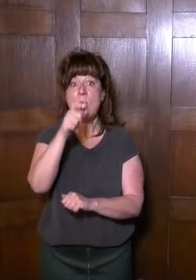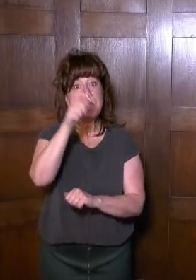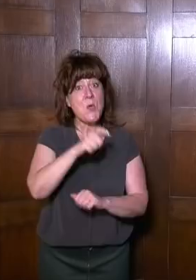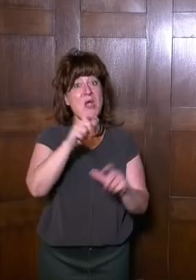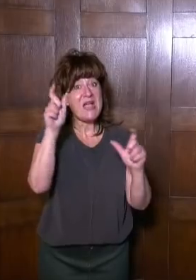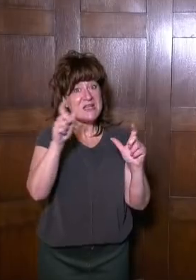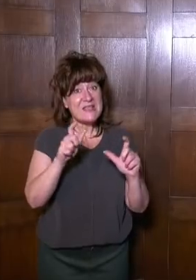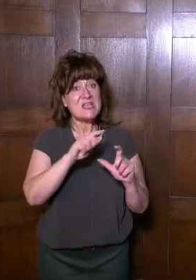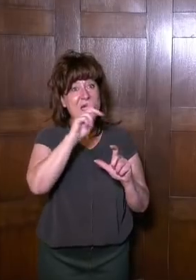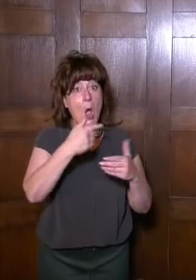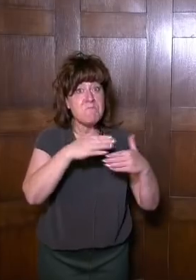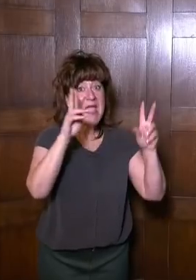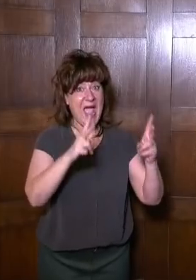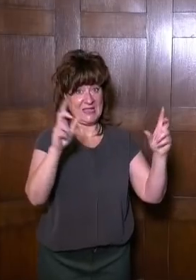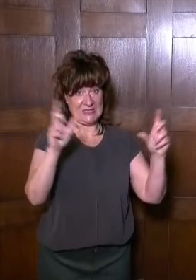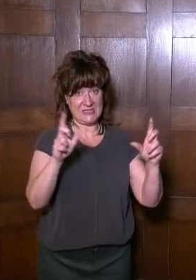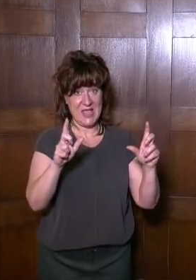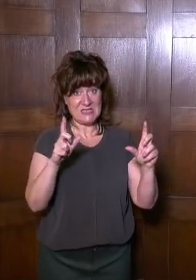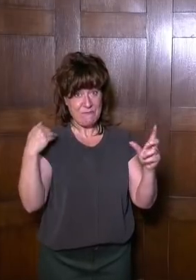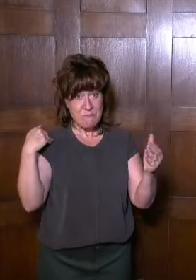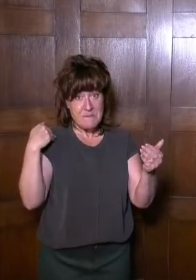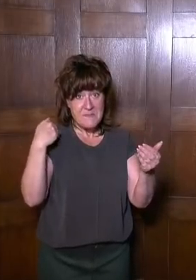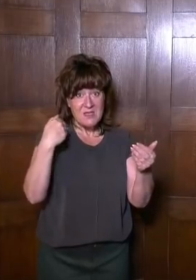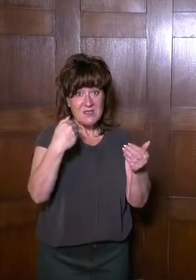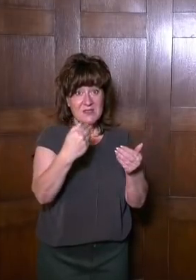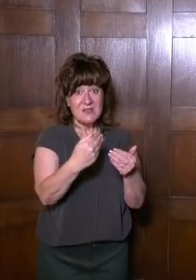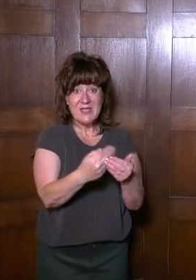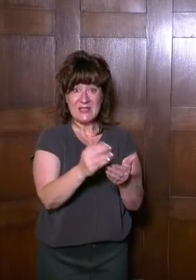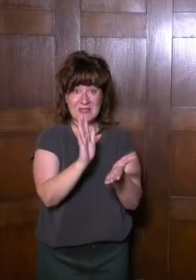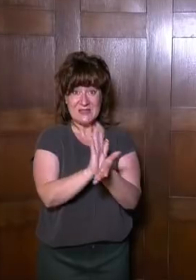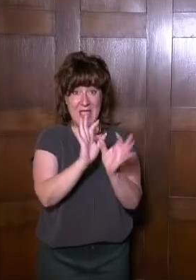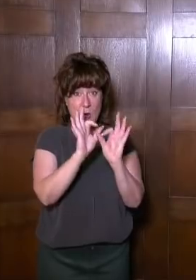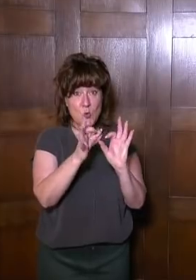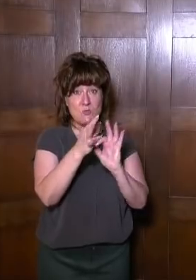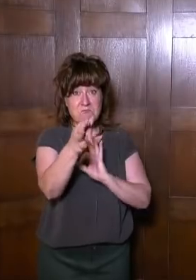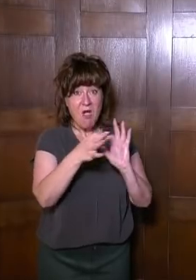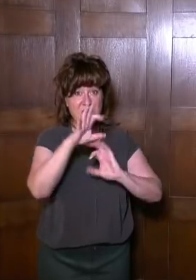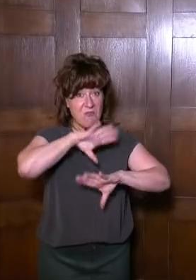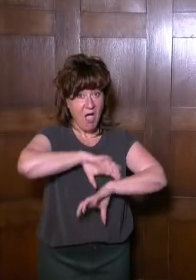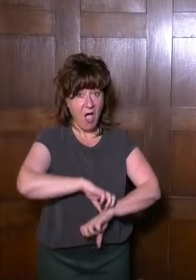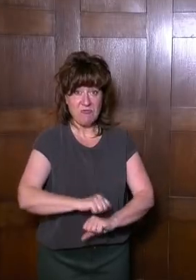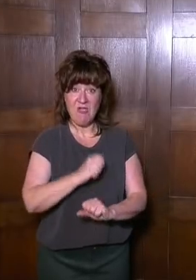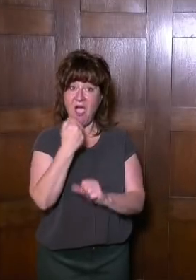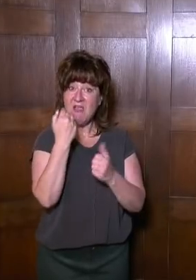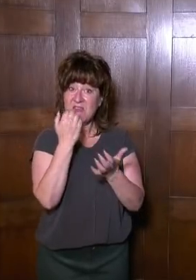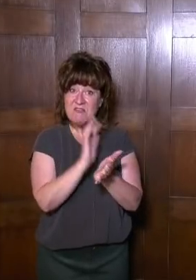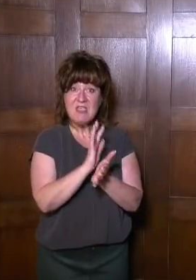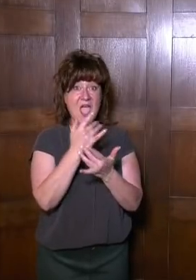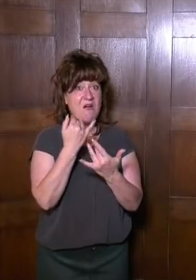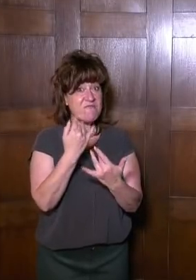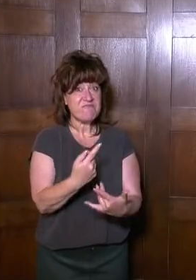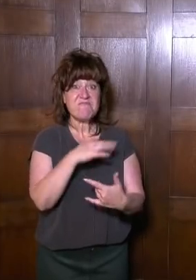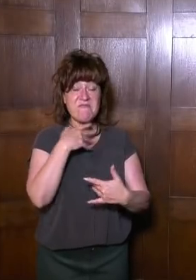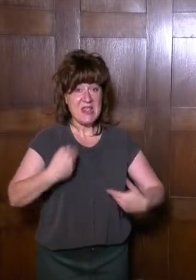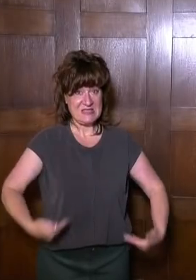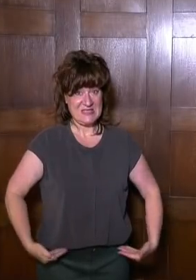eine Mehrheitsgesellschaft, die bisher eigentlich sehr gut die Maßnahmen verkraftet hat, die sehr diszipliniert war. Dass wir heute diese Erfolge